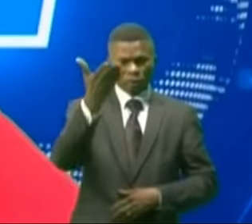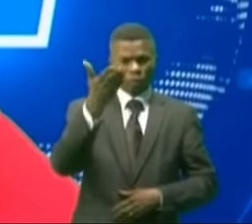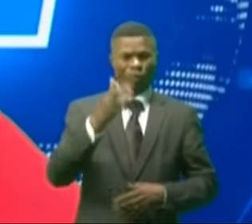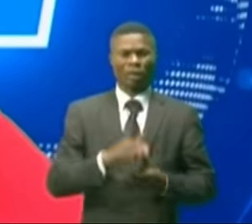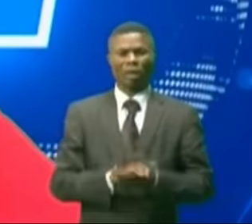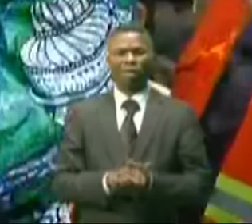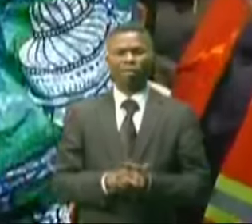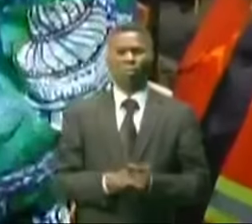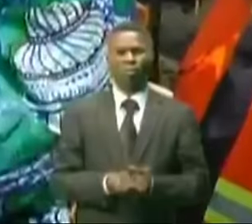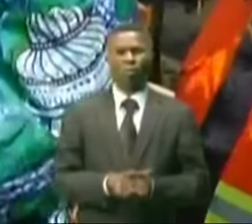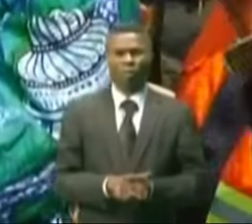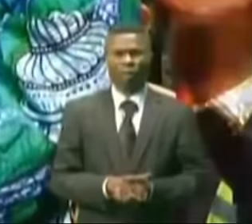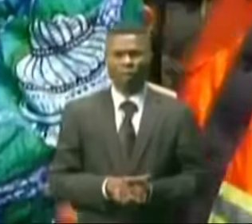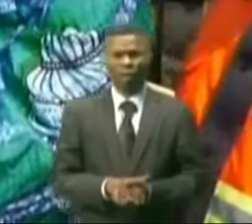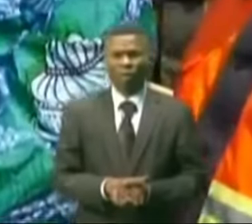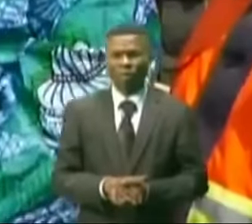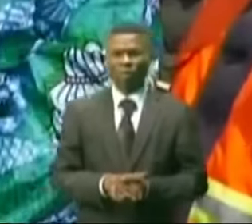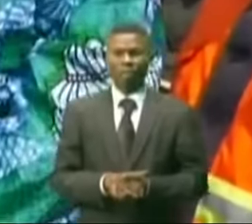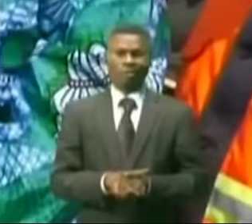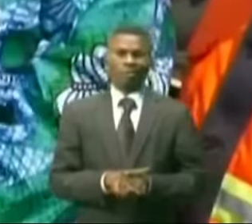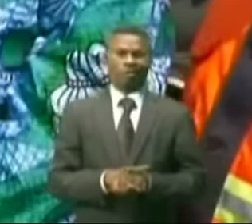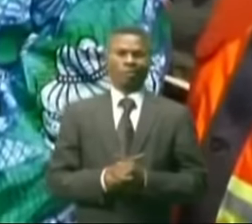pays.